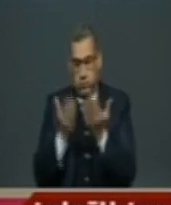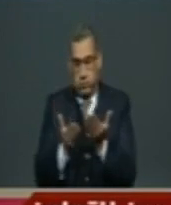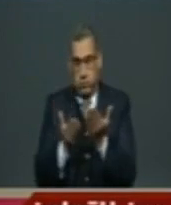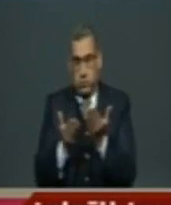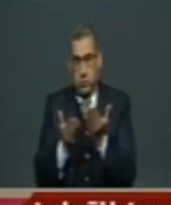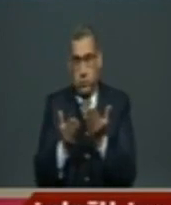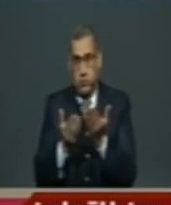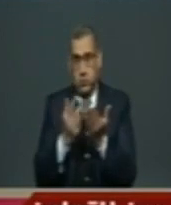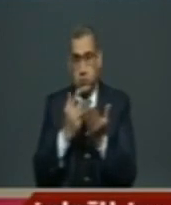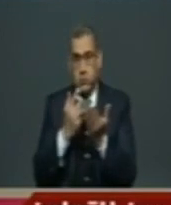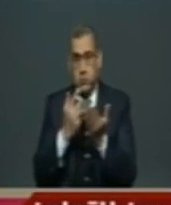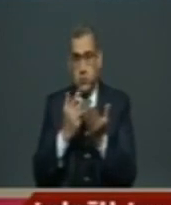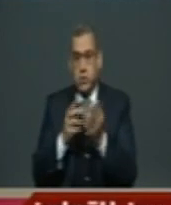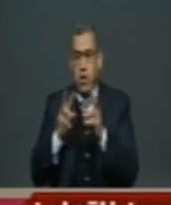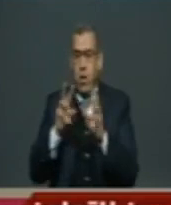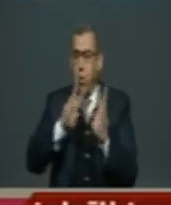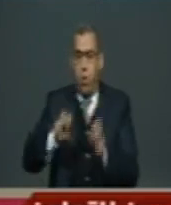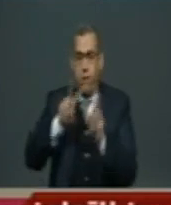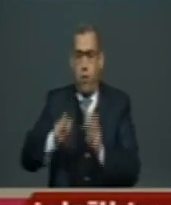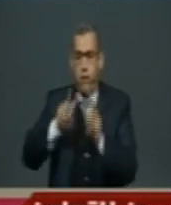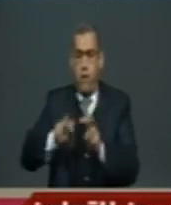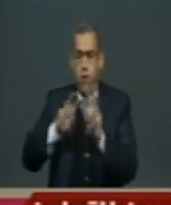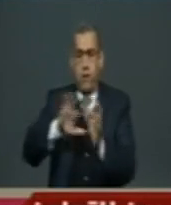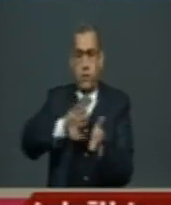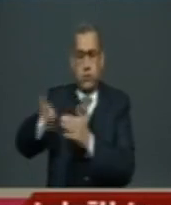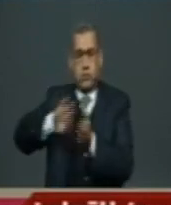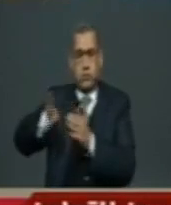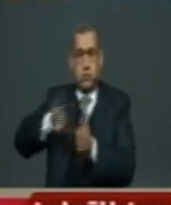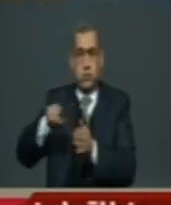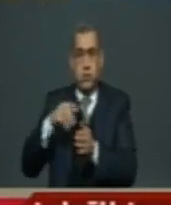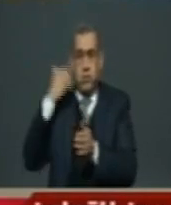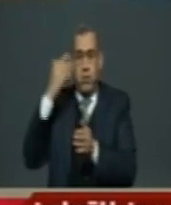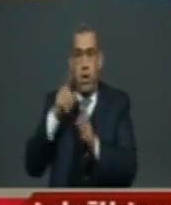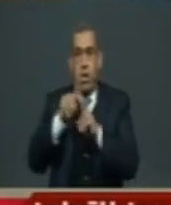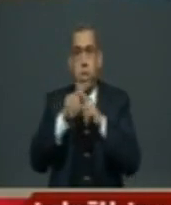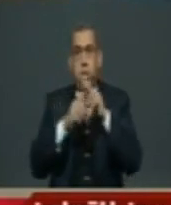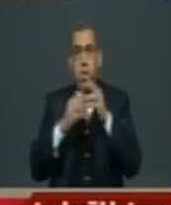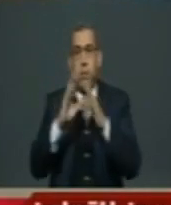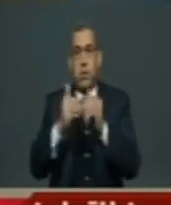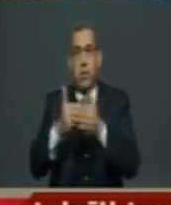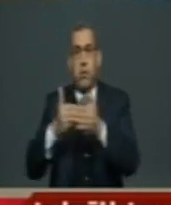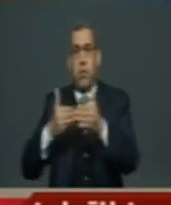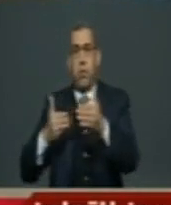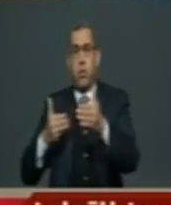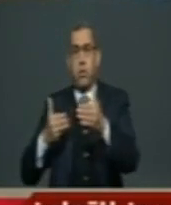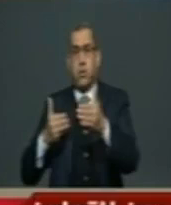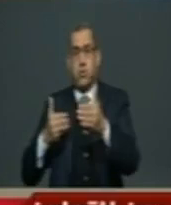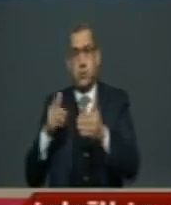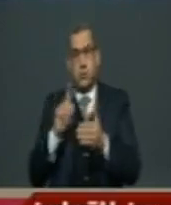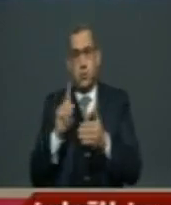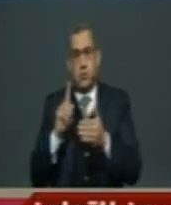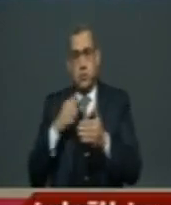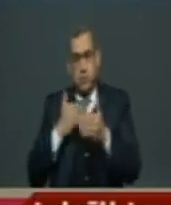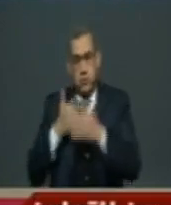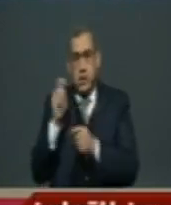تجمد كل شيء تاني أكتر ما هو متأخر، وأقول إيه طب خلونا نطور في الصناعة لأن